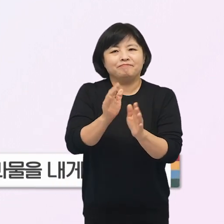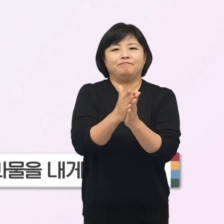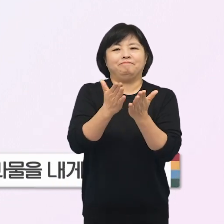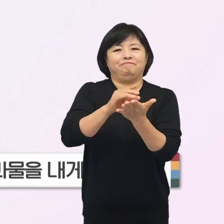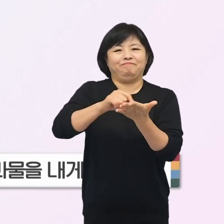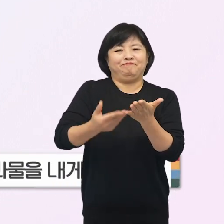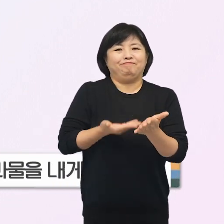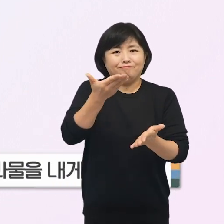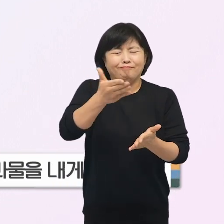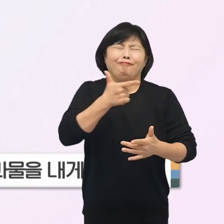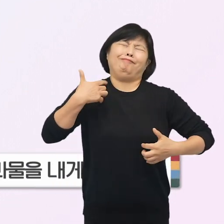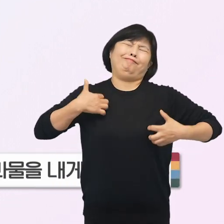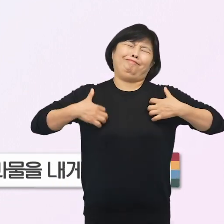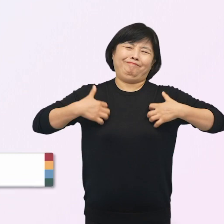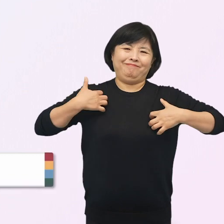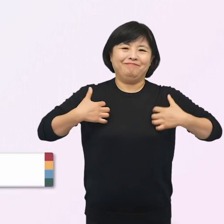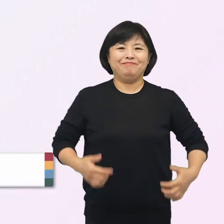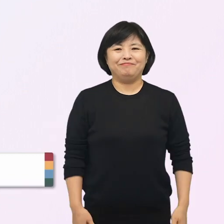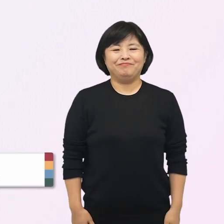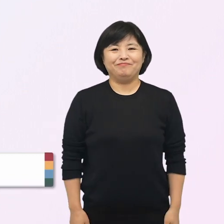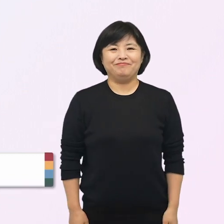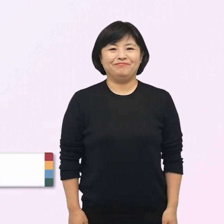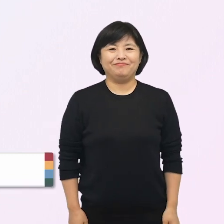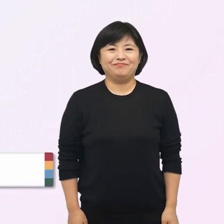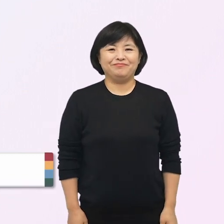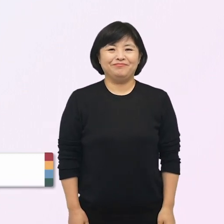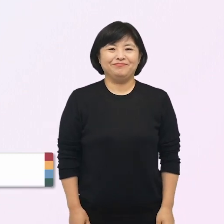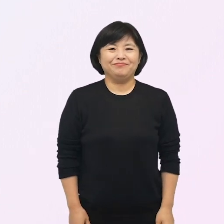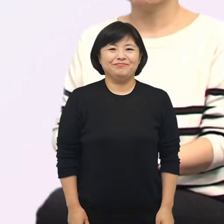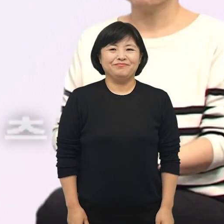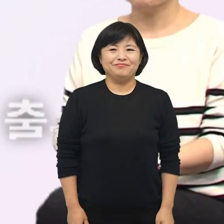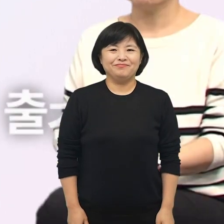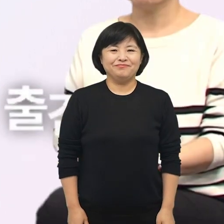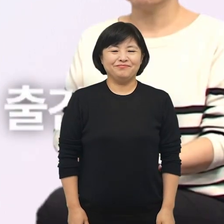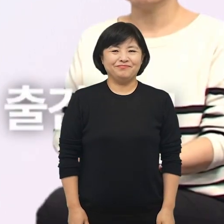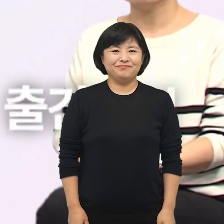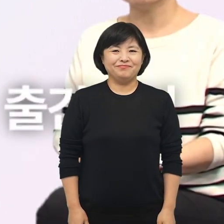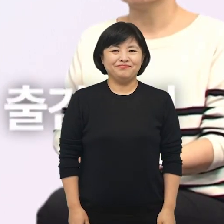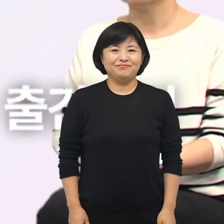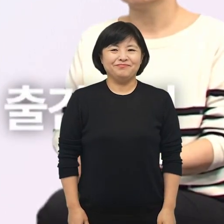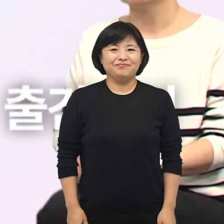함께 뜻깊은 결과물을 내게 되어 매우 기쁘게 생각합니다.